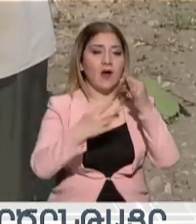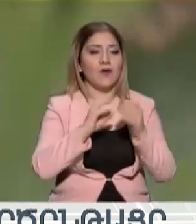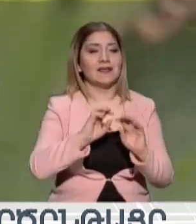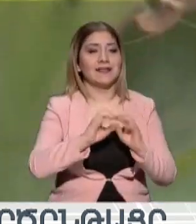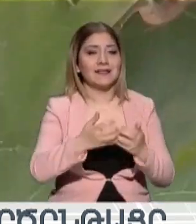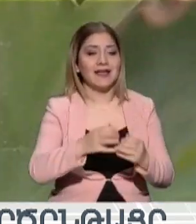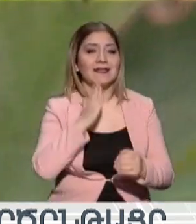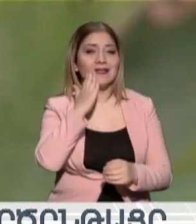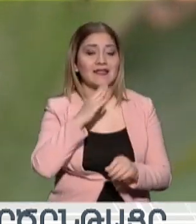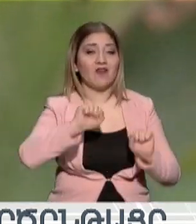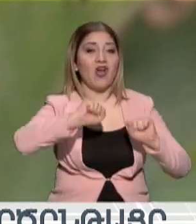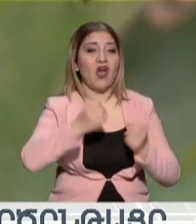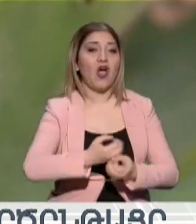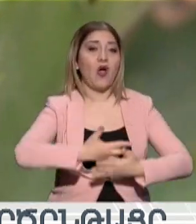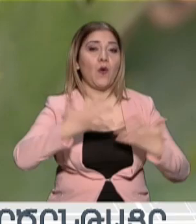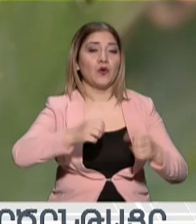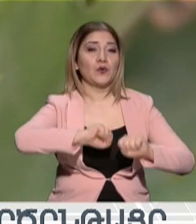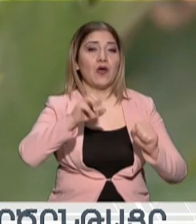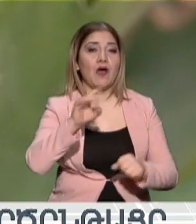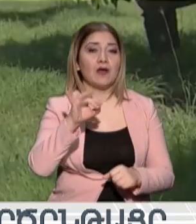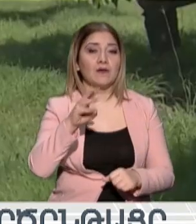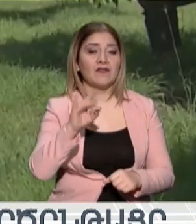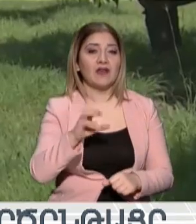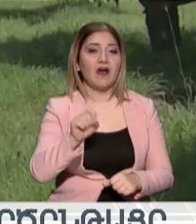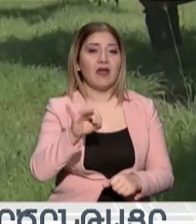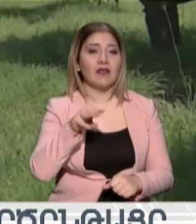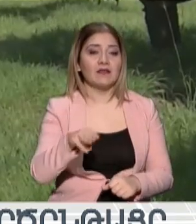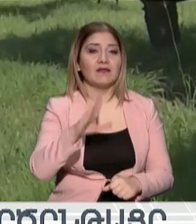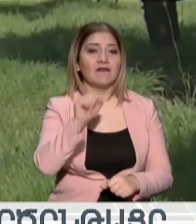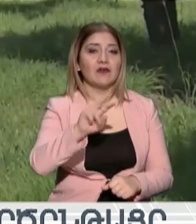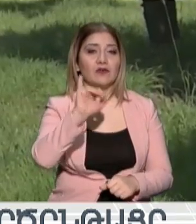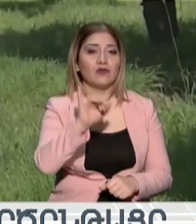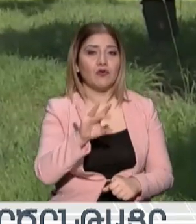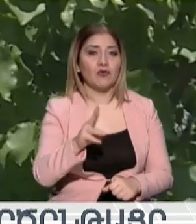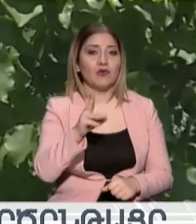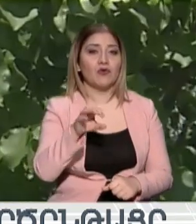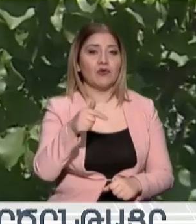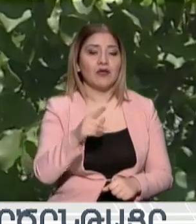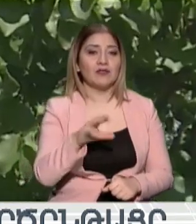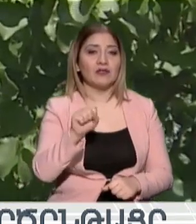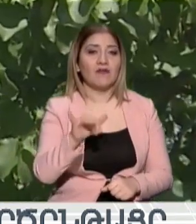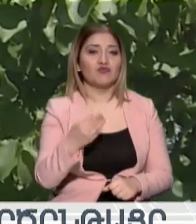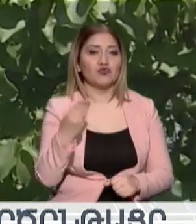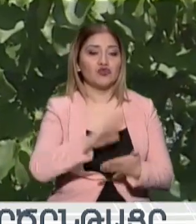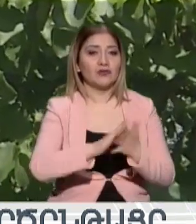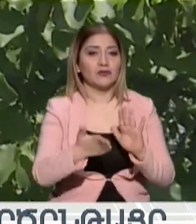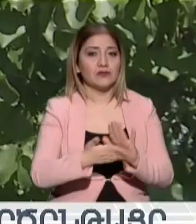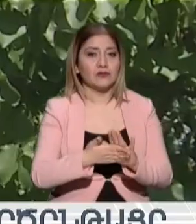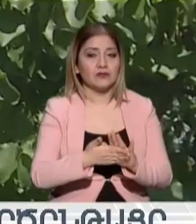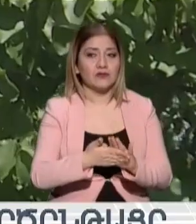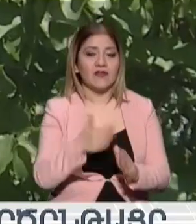գարնանային ցրտարարության դեպքում Արմավիրի, Արարատի, Վայոց ձորի, Կոտայքի, Տավուշի, Արագածոտնի մարզերում պայմանագրերի